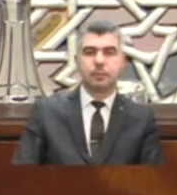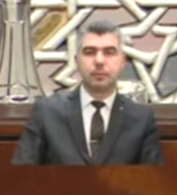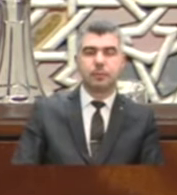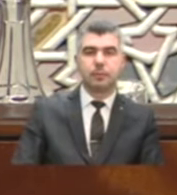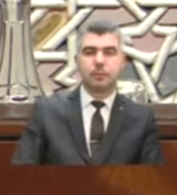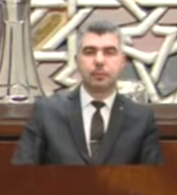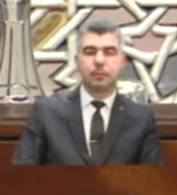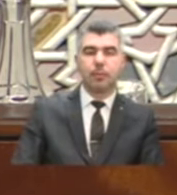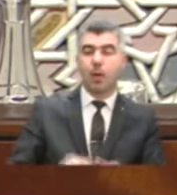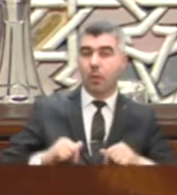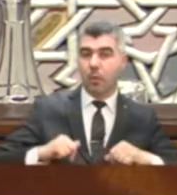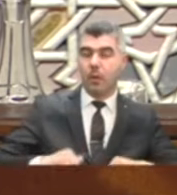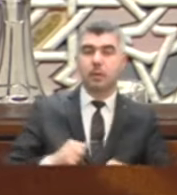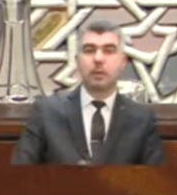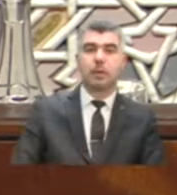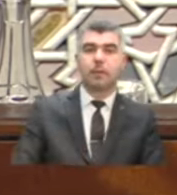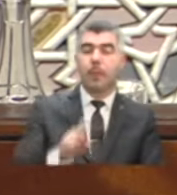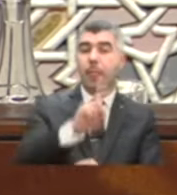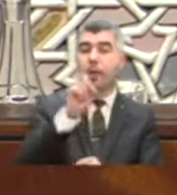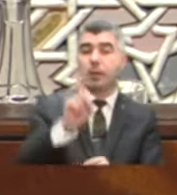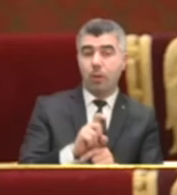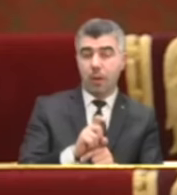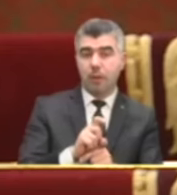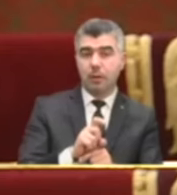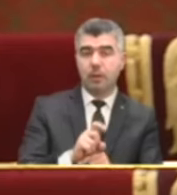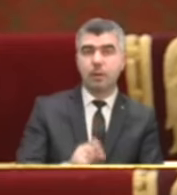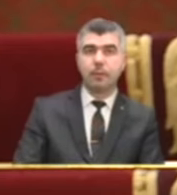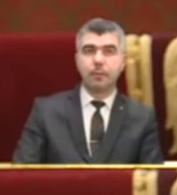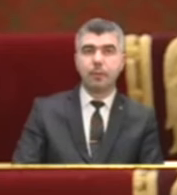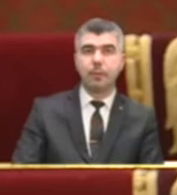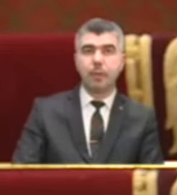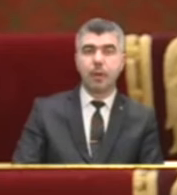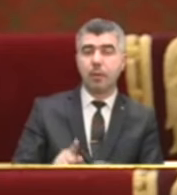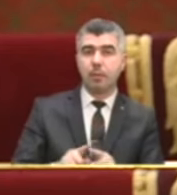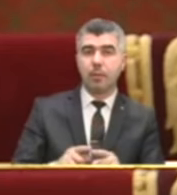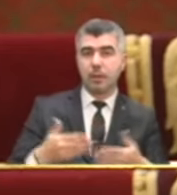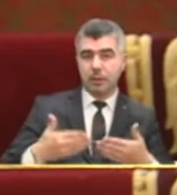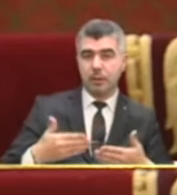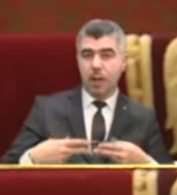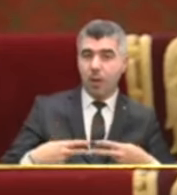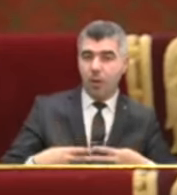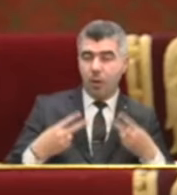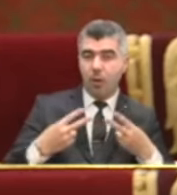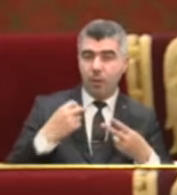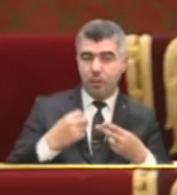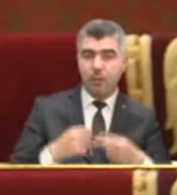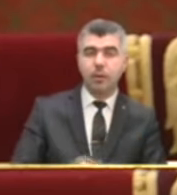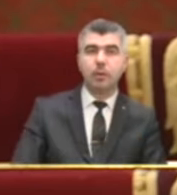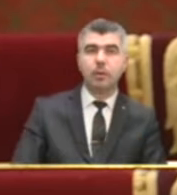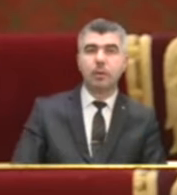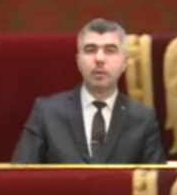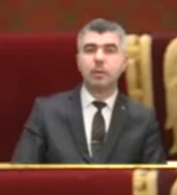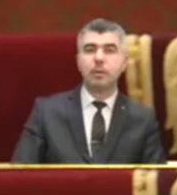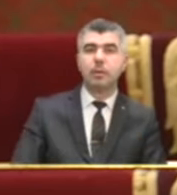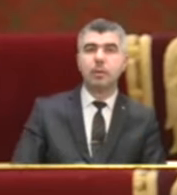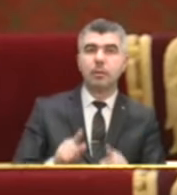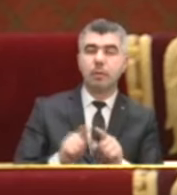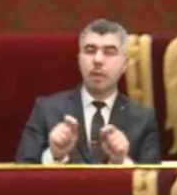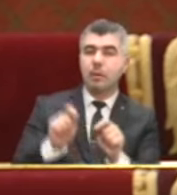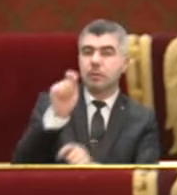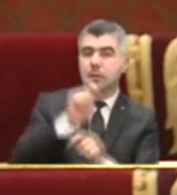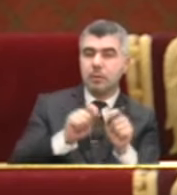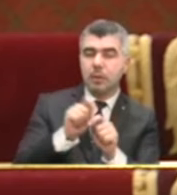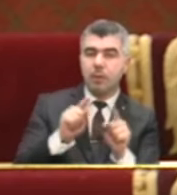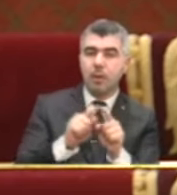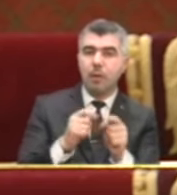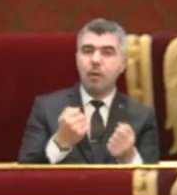السيد الوزير. السؤال كان حقيقة ما يتطرحش بالطريقة ديال النقل المزدوج، كان يتطرح بالمعالجة ديال النقل